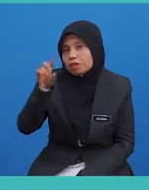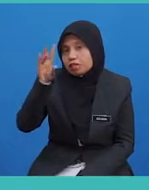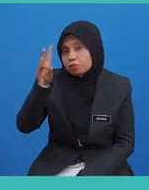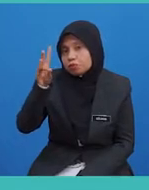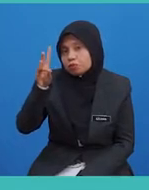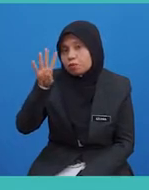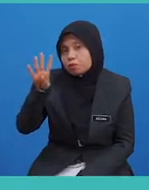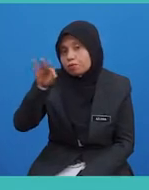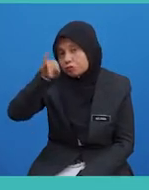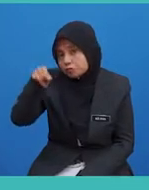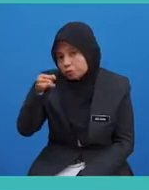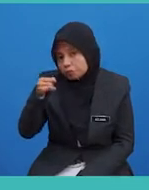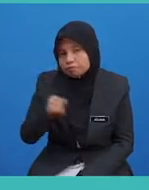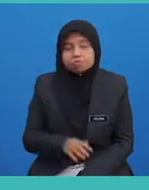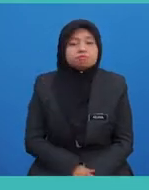3,374.74 juta.